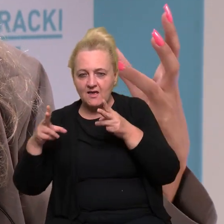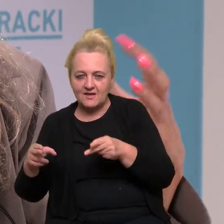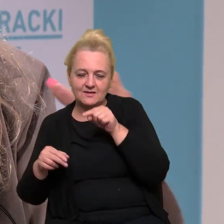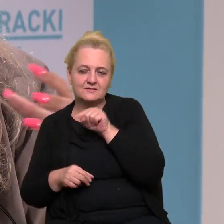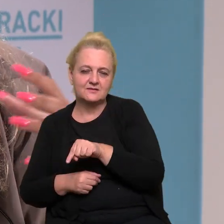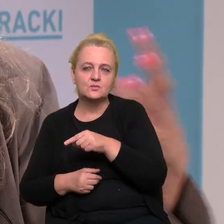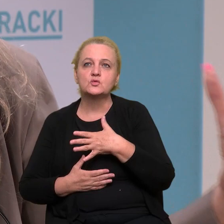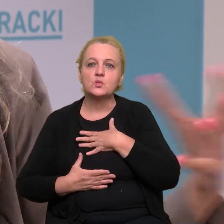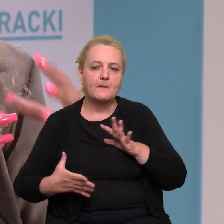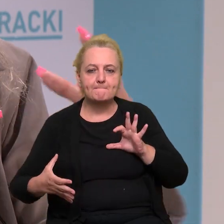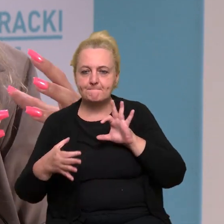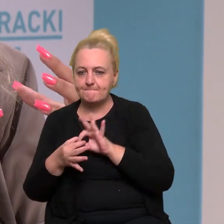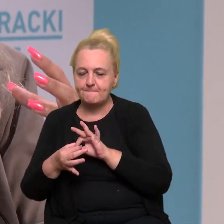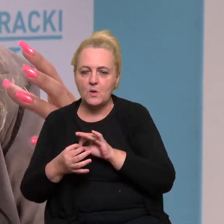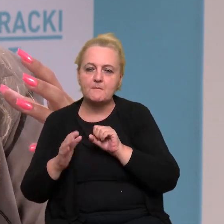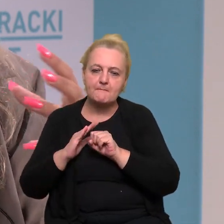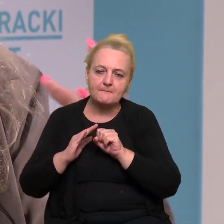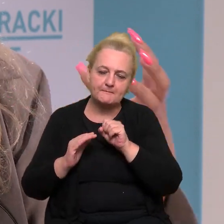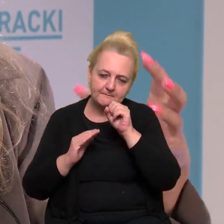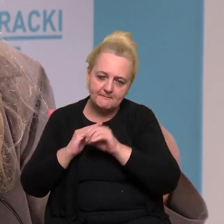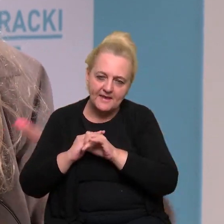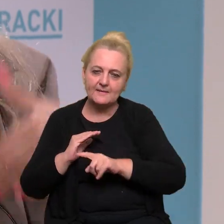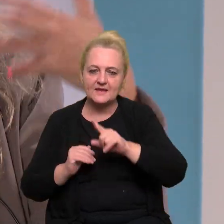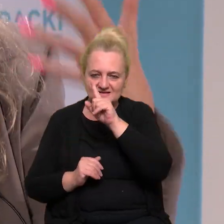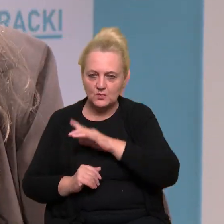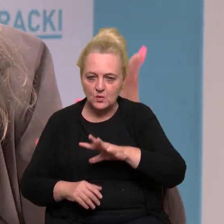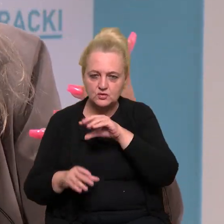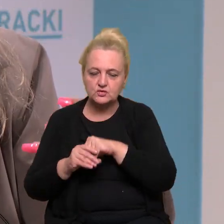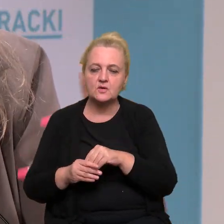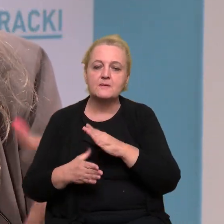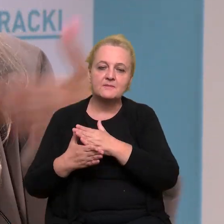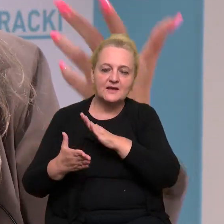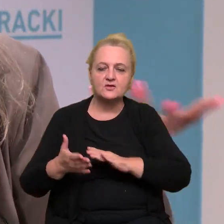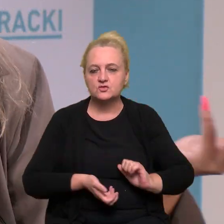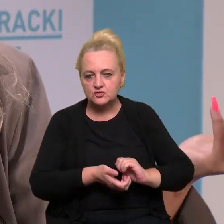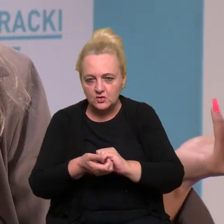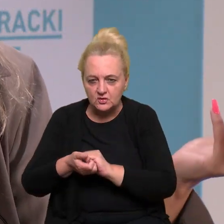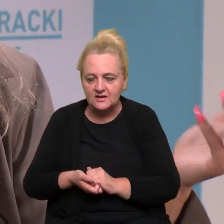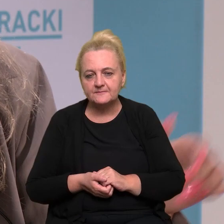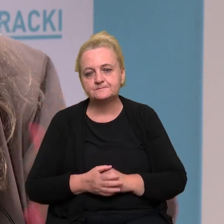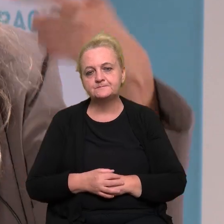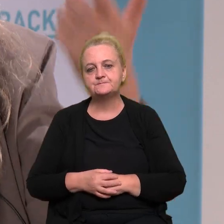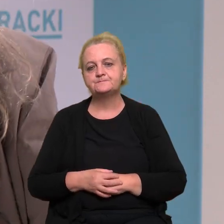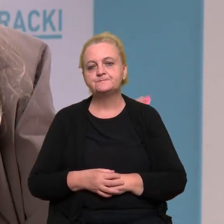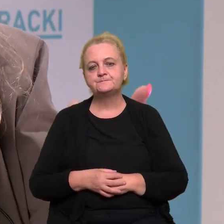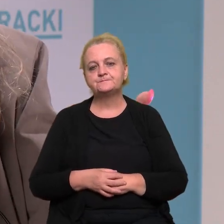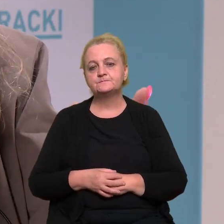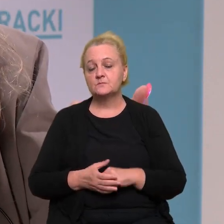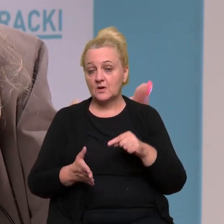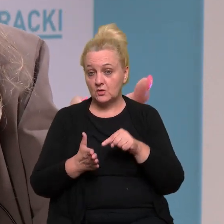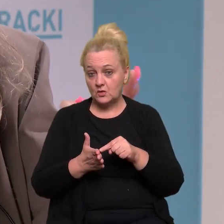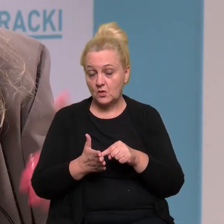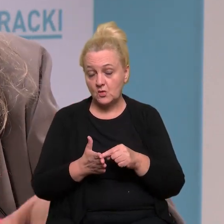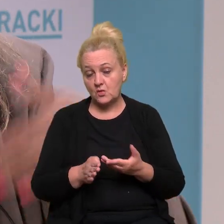mocno połączona jest z mediami społecznościowymi, międzynarodową solidarnością. To